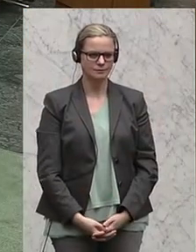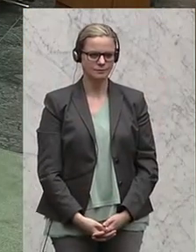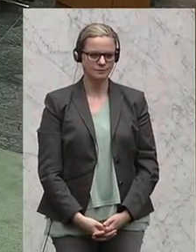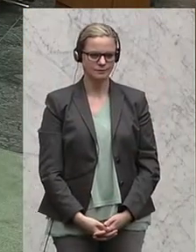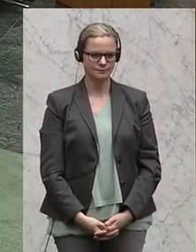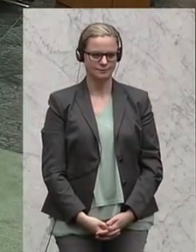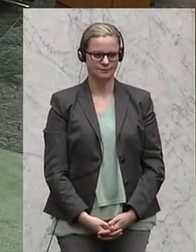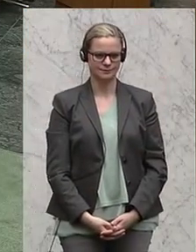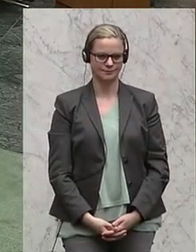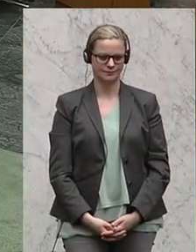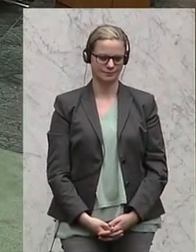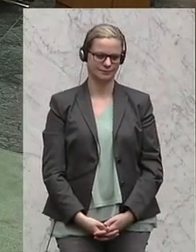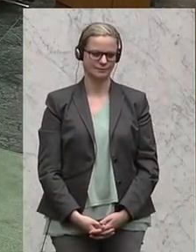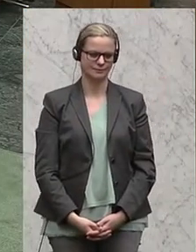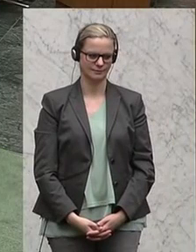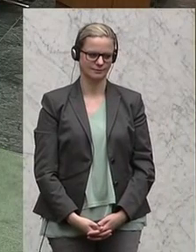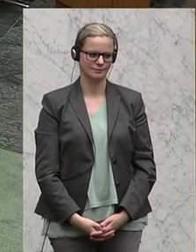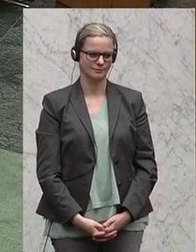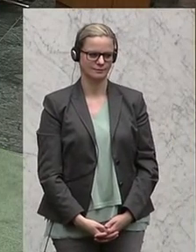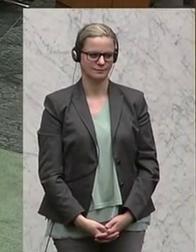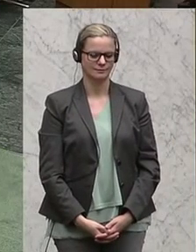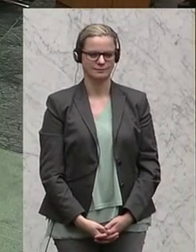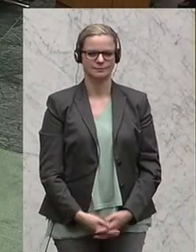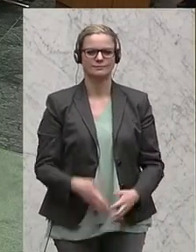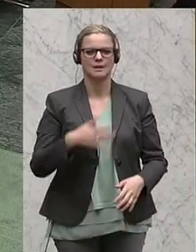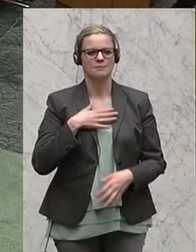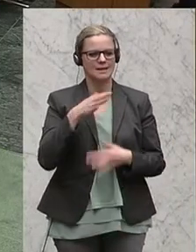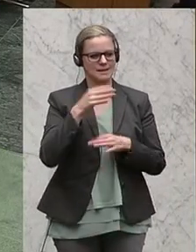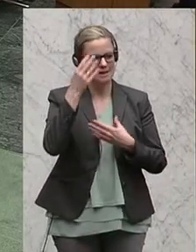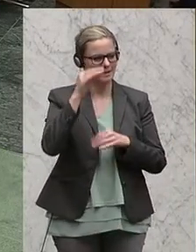den österreichischen KMUs und verpflichtet zu hohen Standards bei